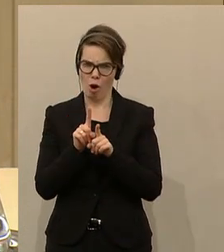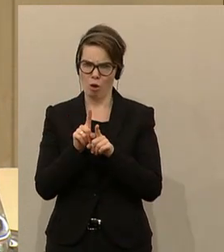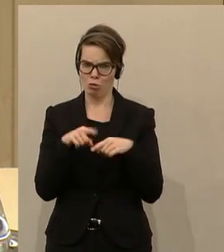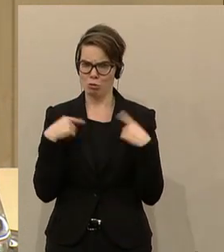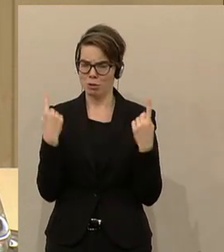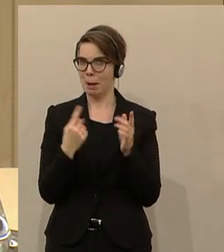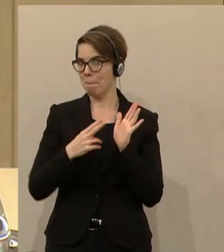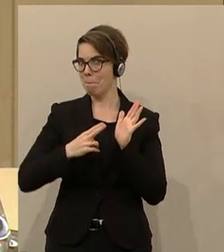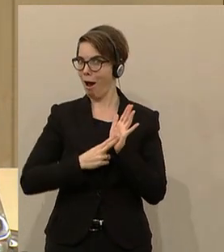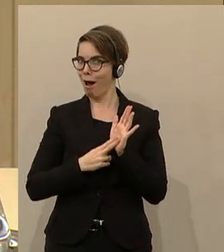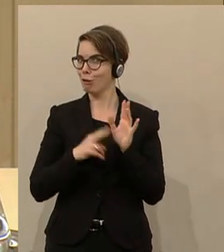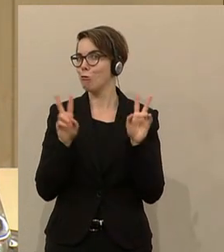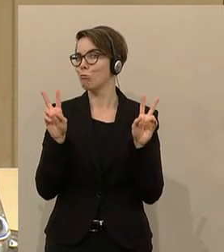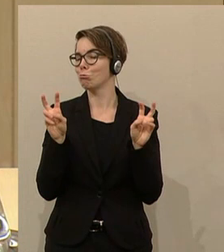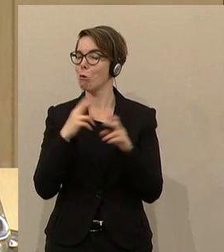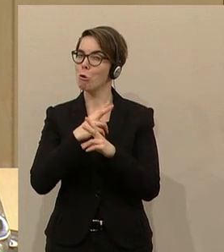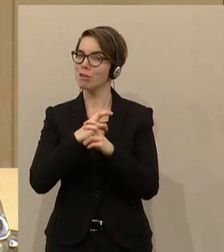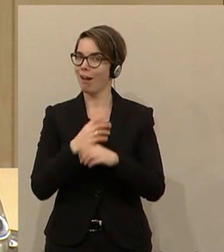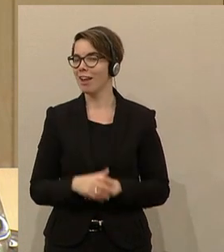Marke Österreich.